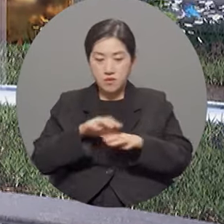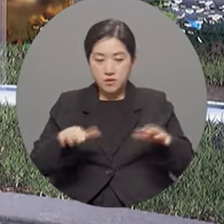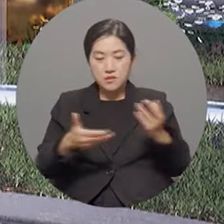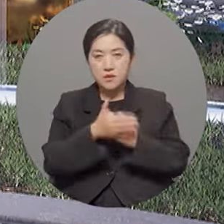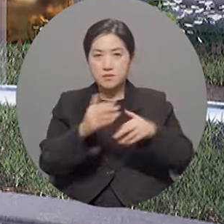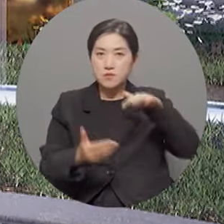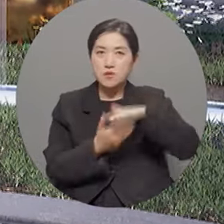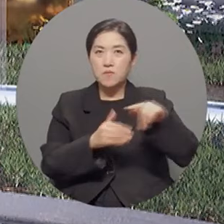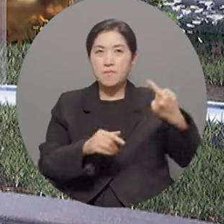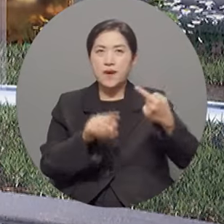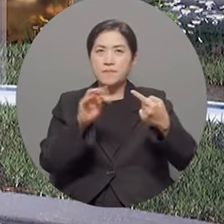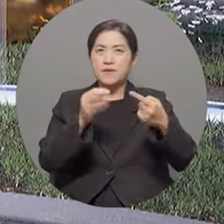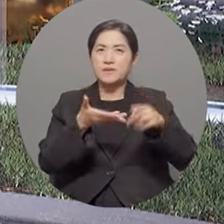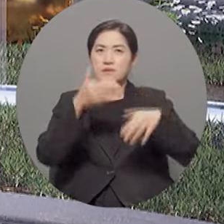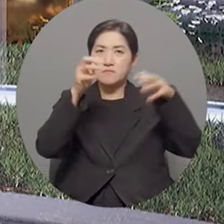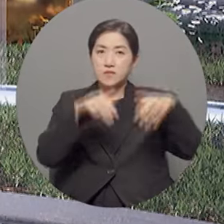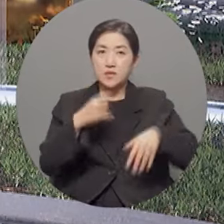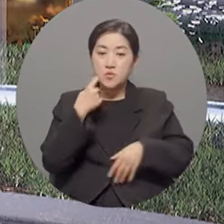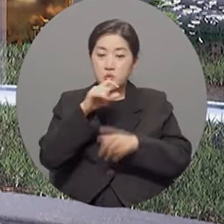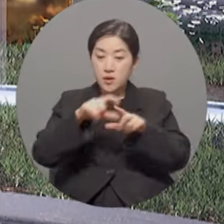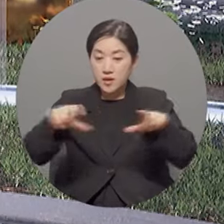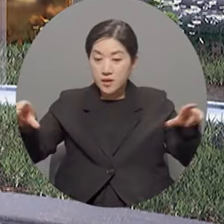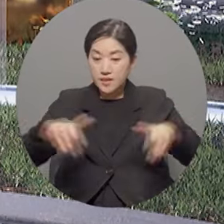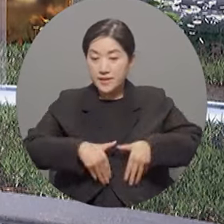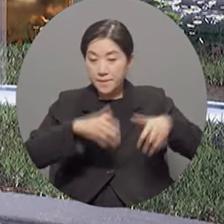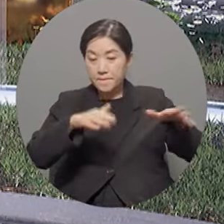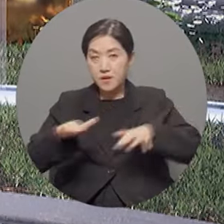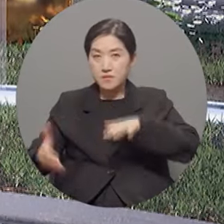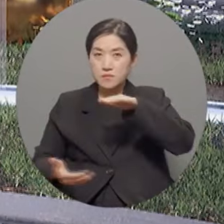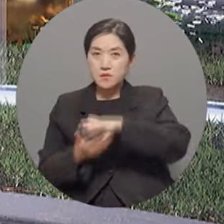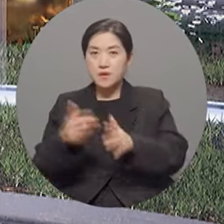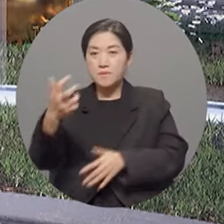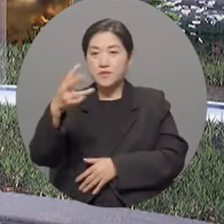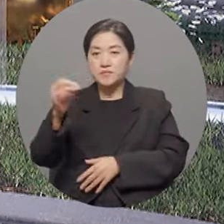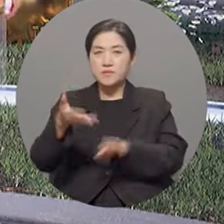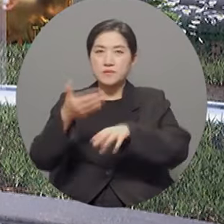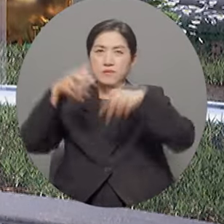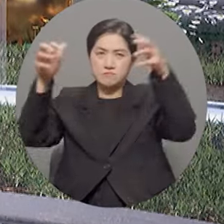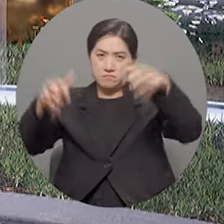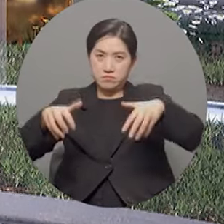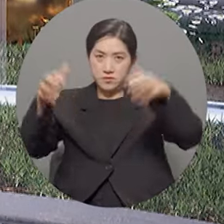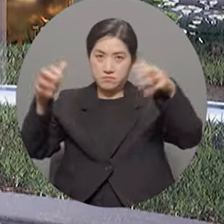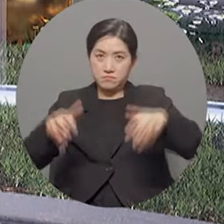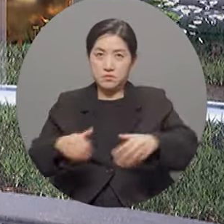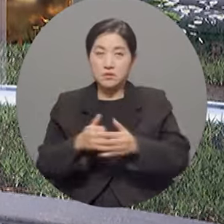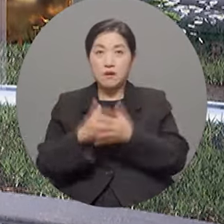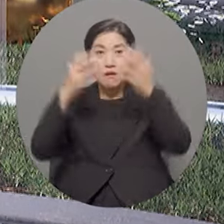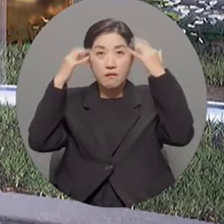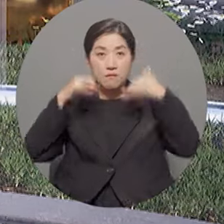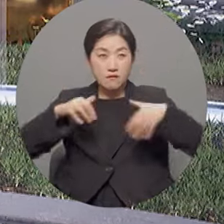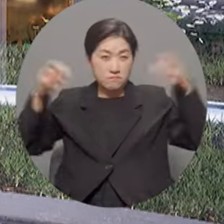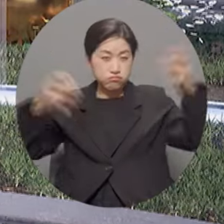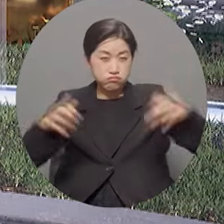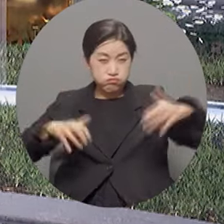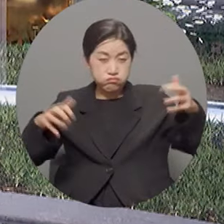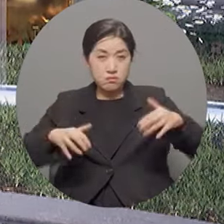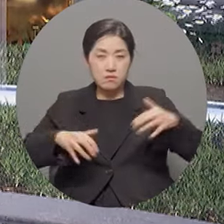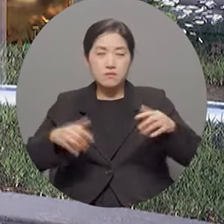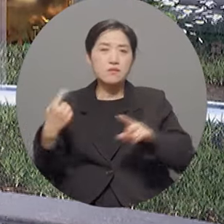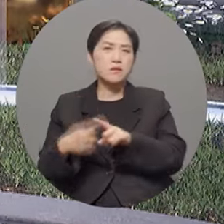100mm 이상 또 노란색으로 표시가 되는 남해안의 최고 80mm 이상에 마치 여름철 같은 호우가